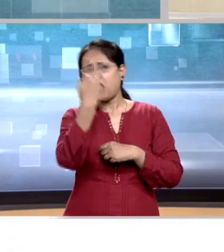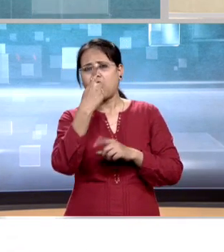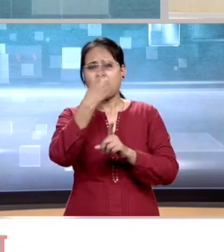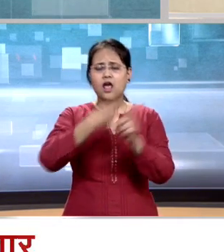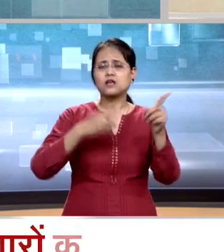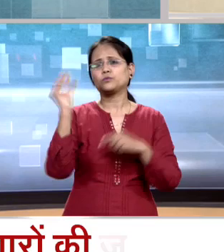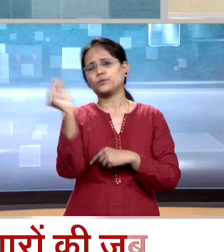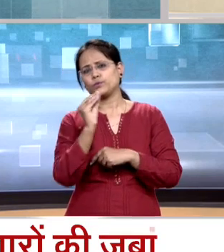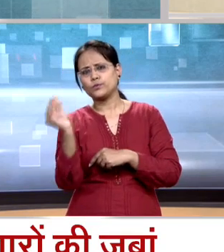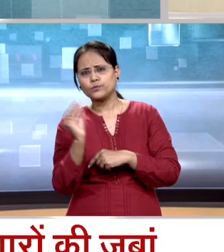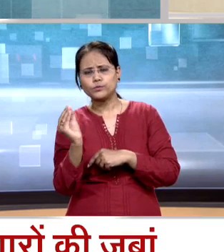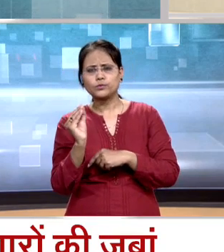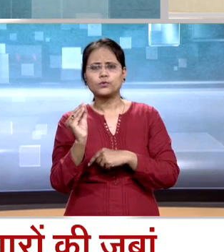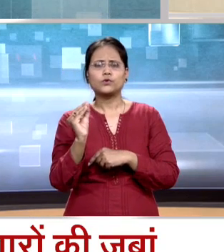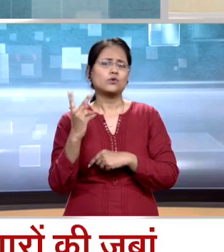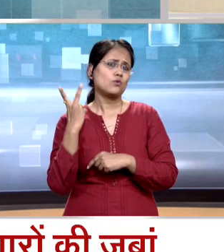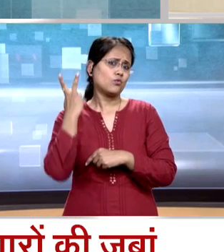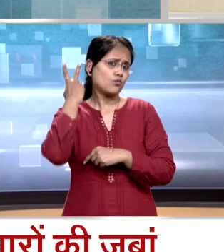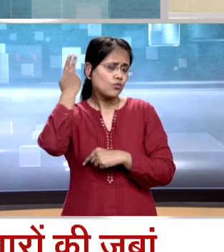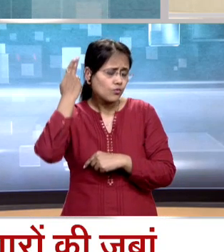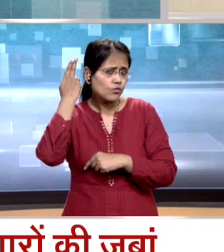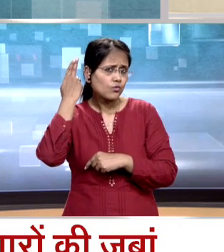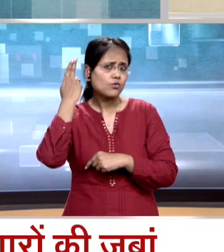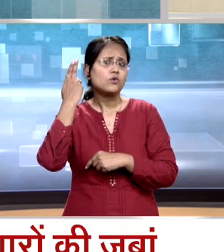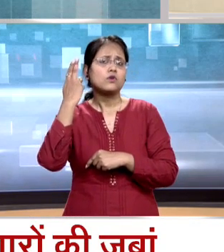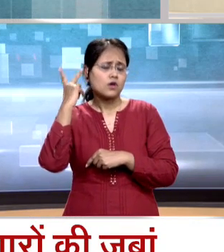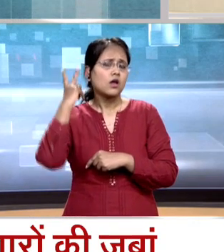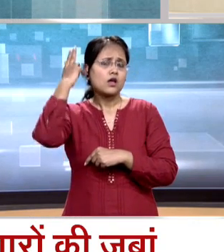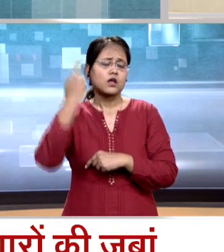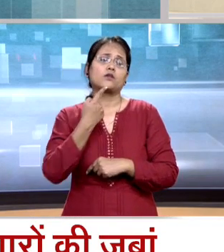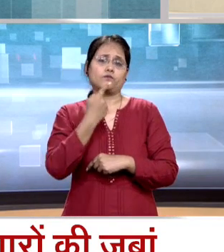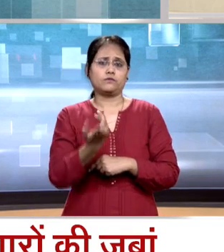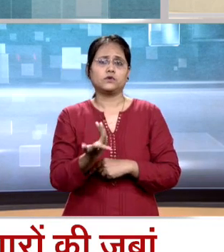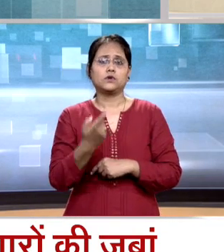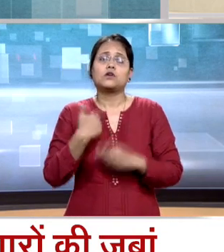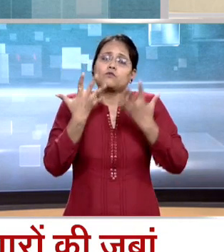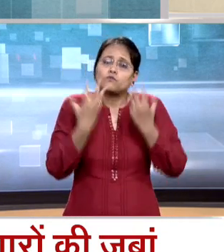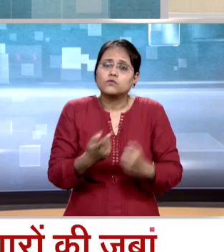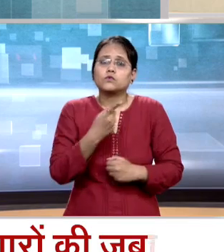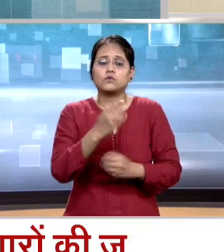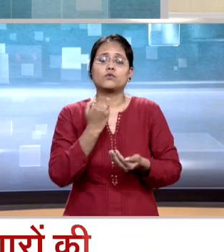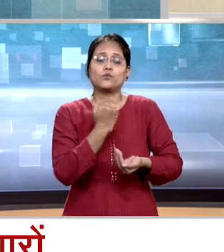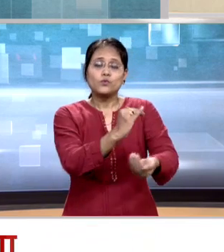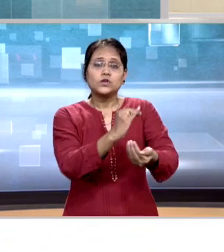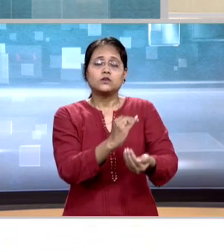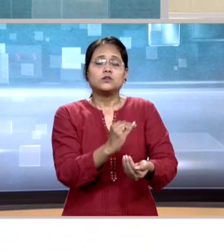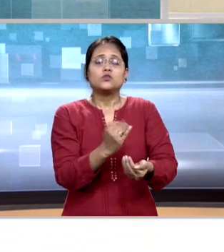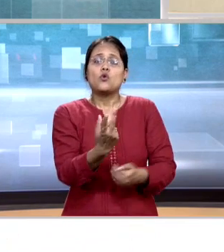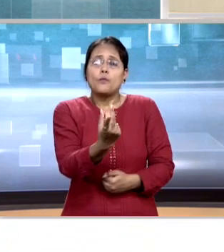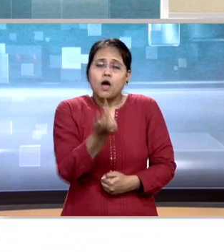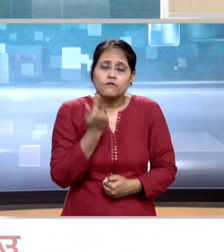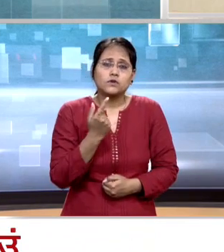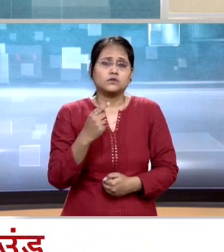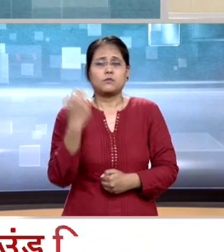के आसपास हम इन बच्चों का करने के को प्रेफर करेंगे। हम चाहेंगे कि इन बच्चों का जितनी जल्दी हो जाए